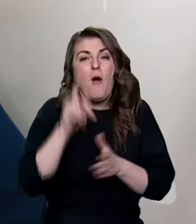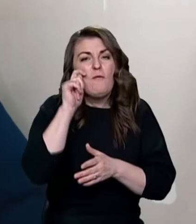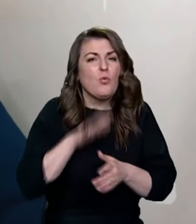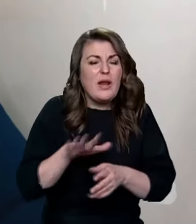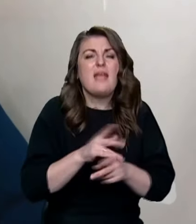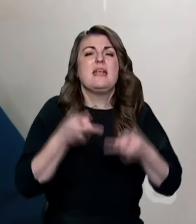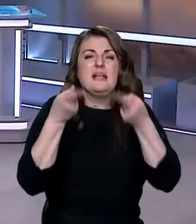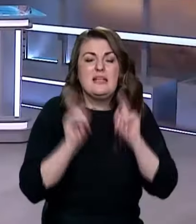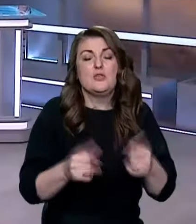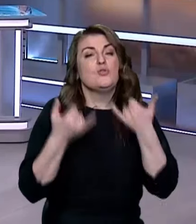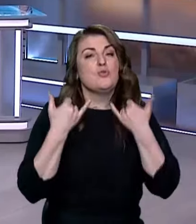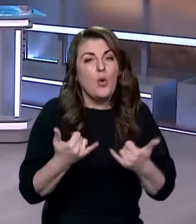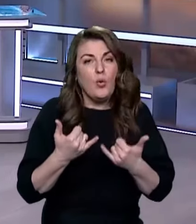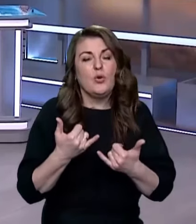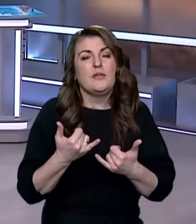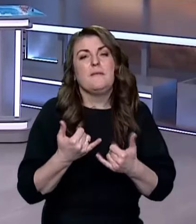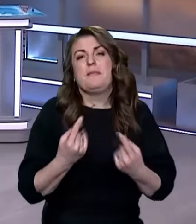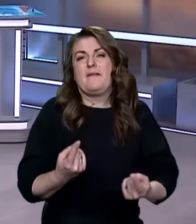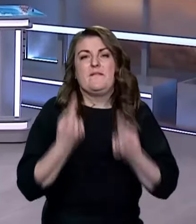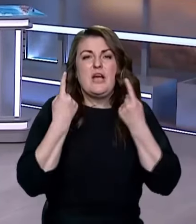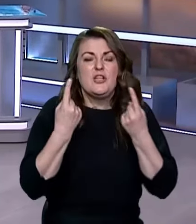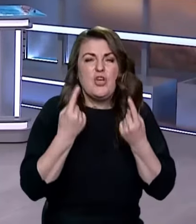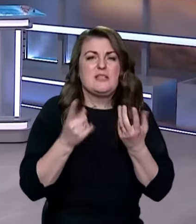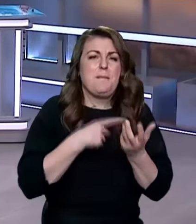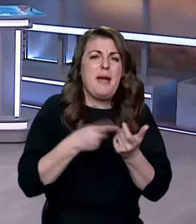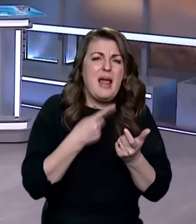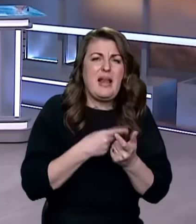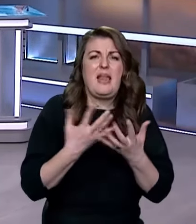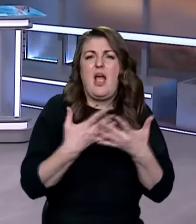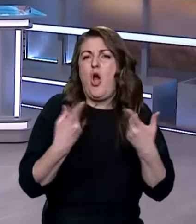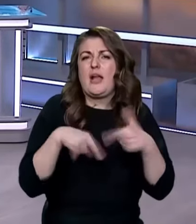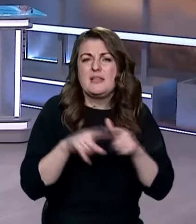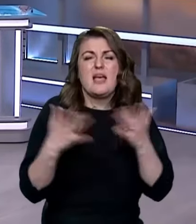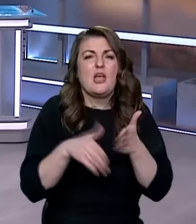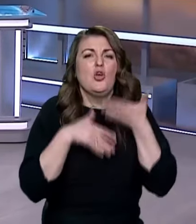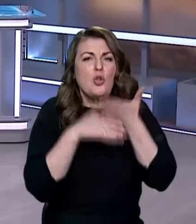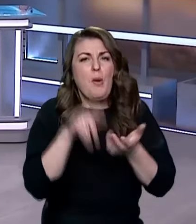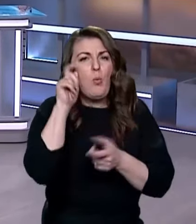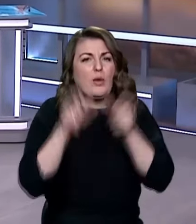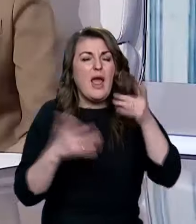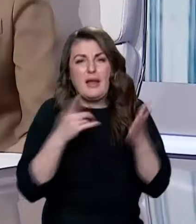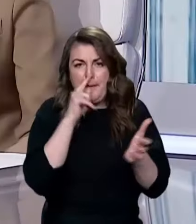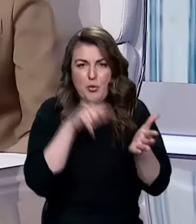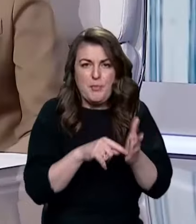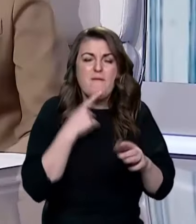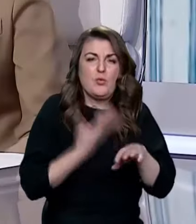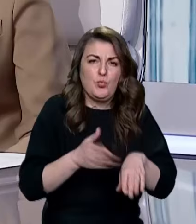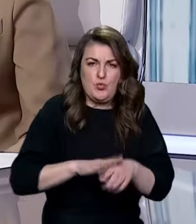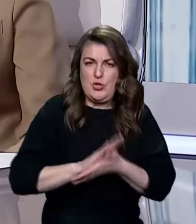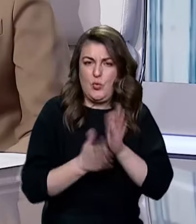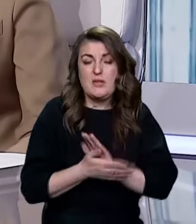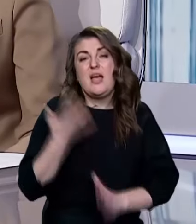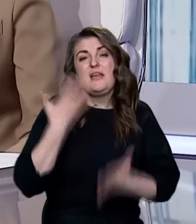Україні дійсно сьогодні величезний перелік організацій, які допомагають українцям, які потрапляють в скрутну